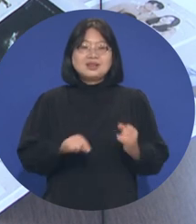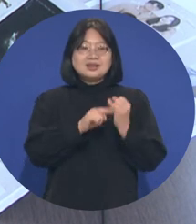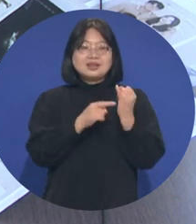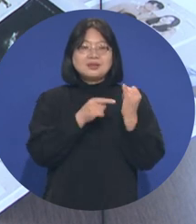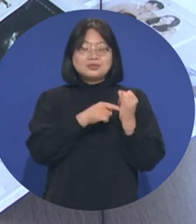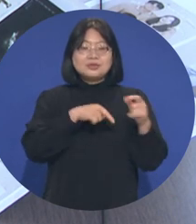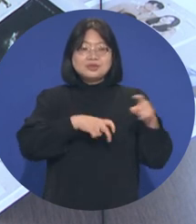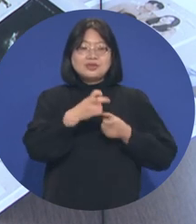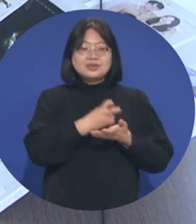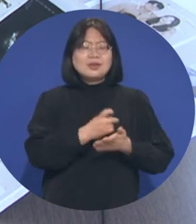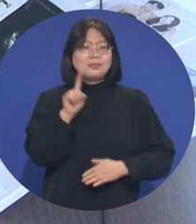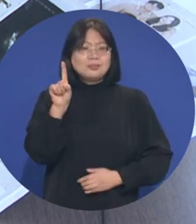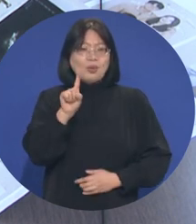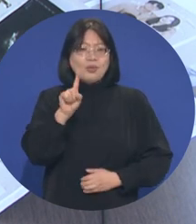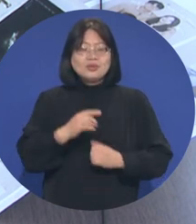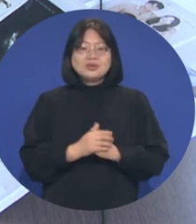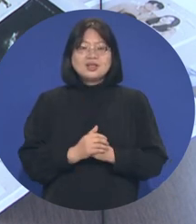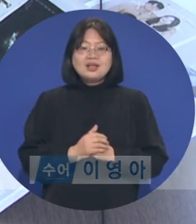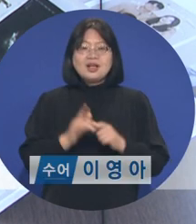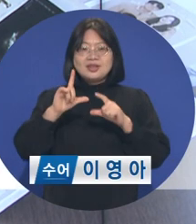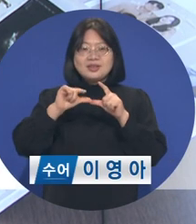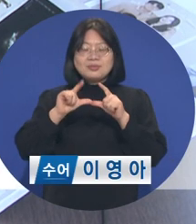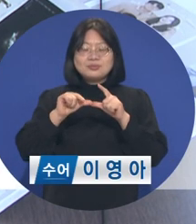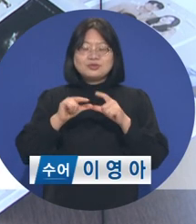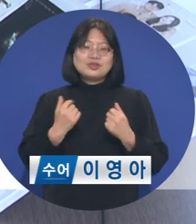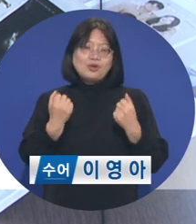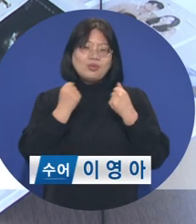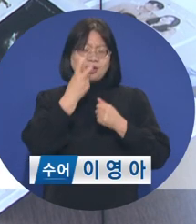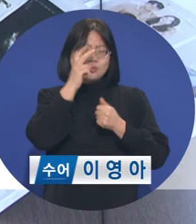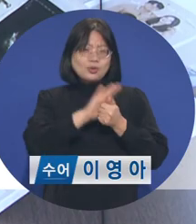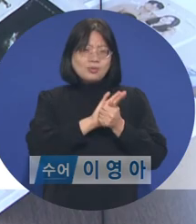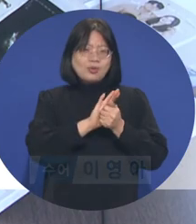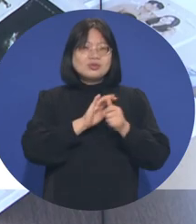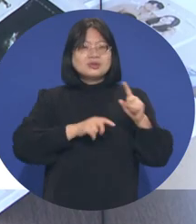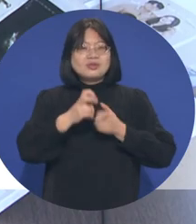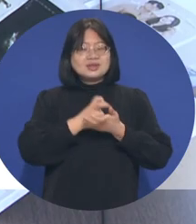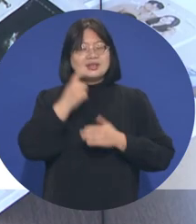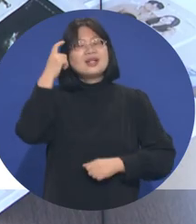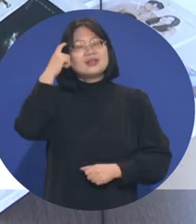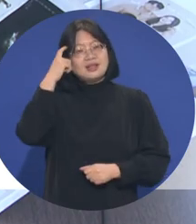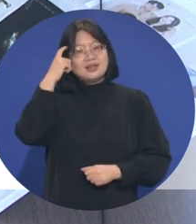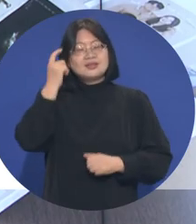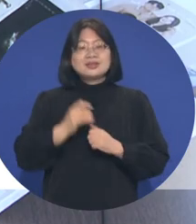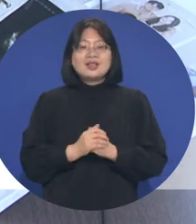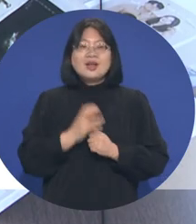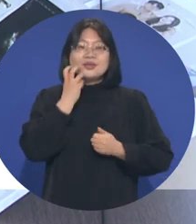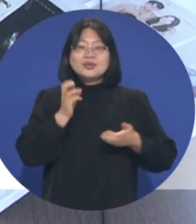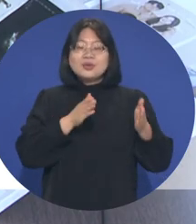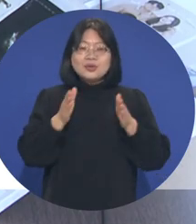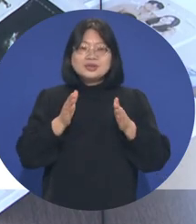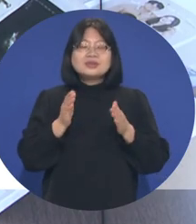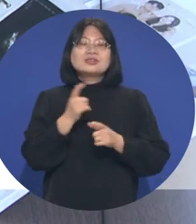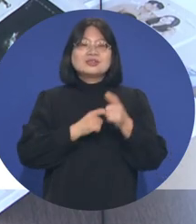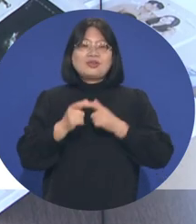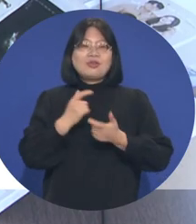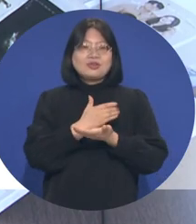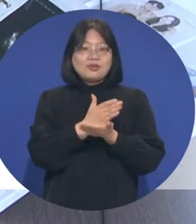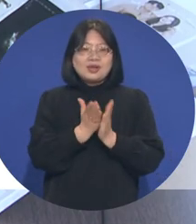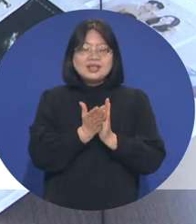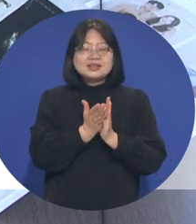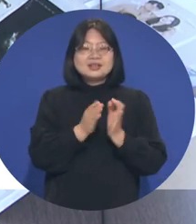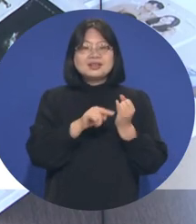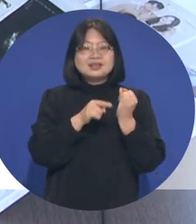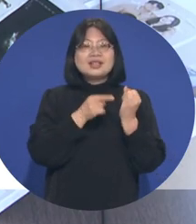임산부 정책하에 흔히 임산부의 건강을 돌보는 정책을 떠올리실 텐데요 경기도에서는 이보다 더 다양하게